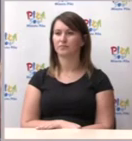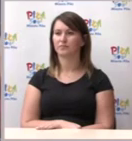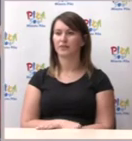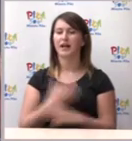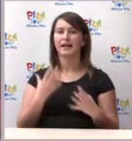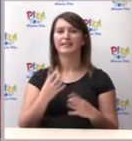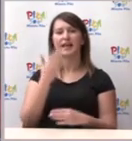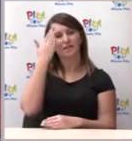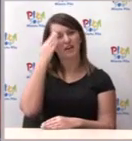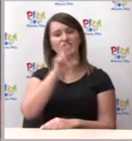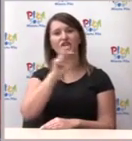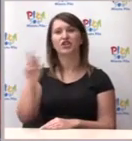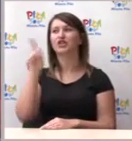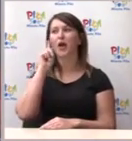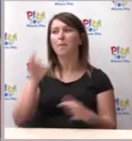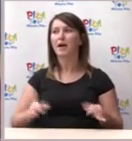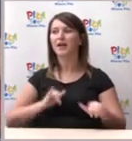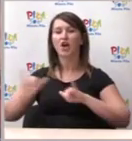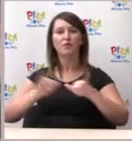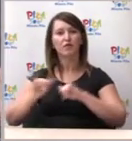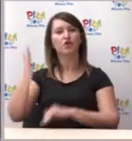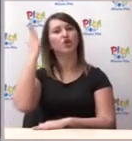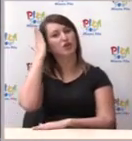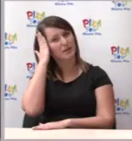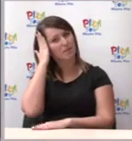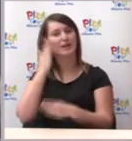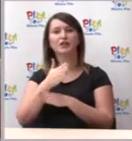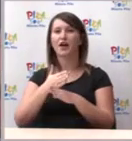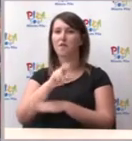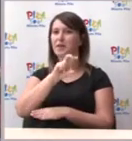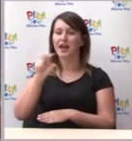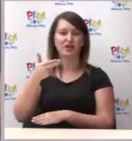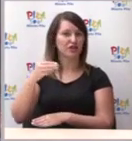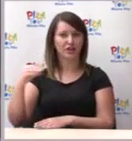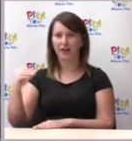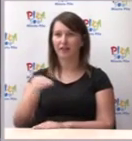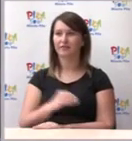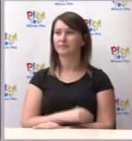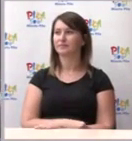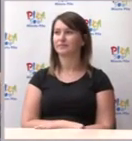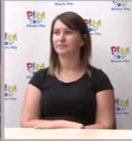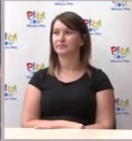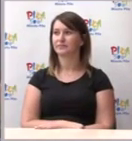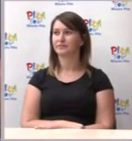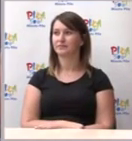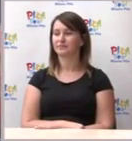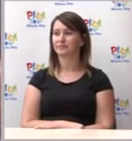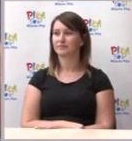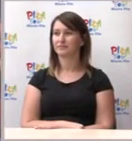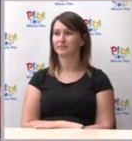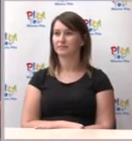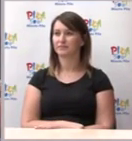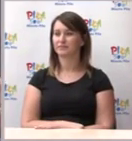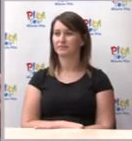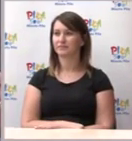żeby móc ich upewnić w tym, że wszystko jest jak najbardziej okej. Pojawiły się jakieś artykuły w prasie i chciałbym, żeby pan jakby w tym momencie może